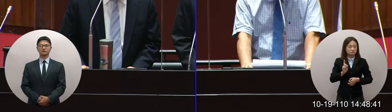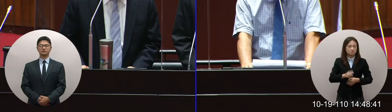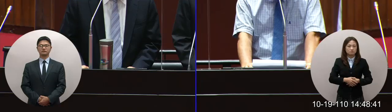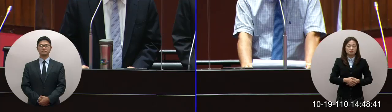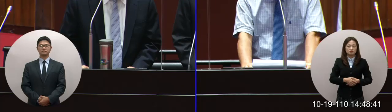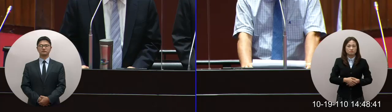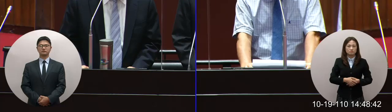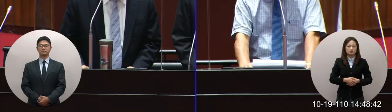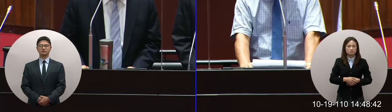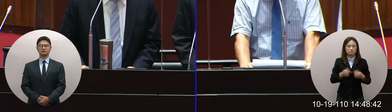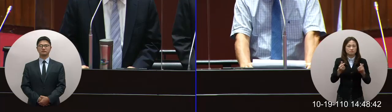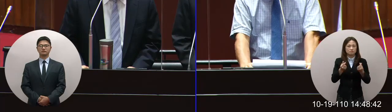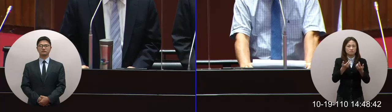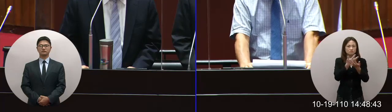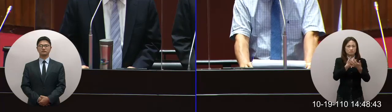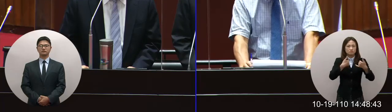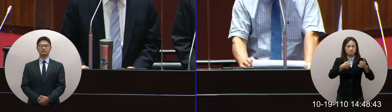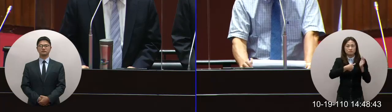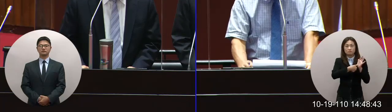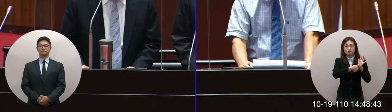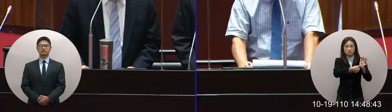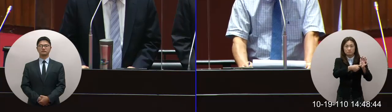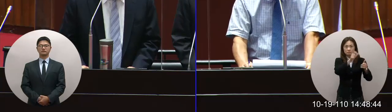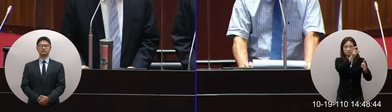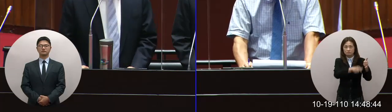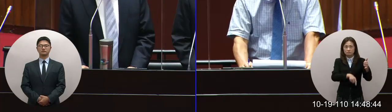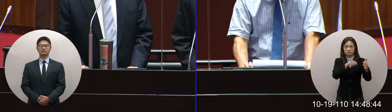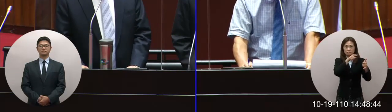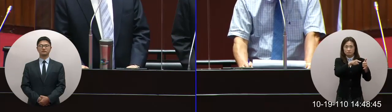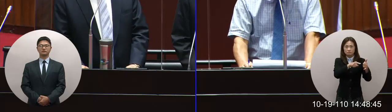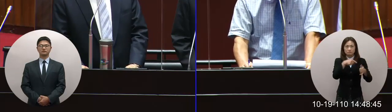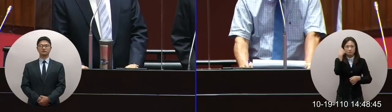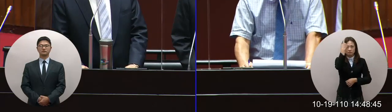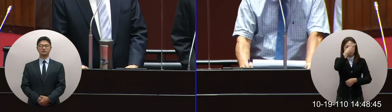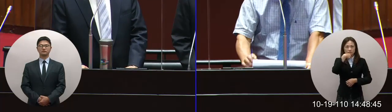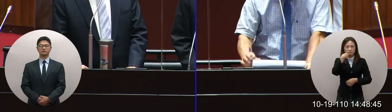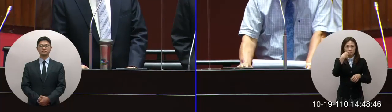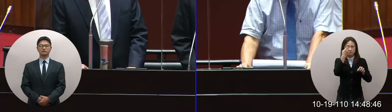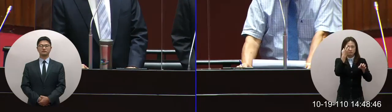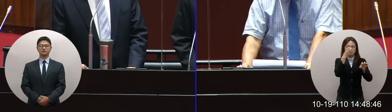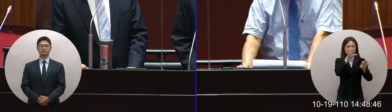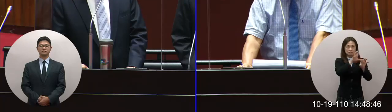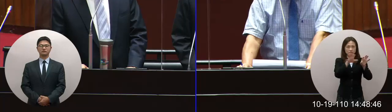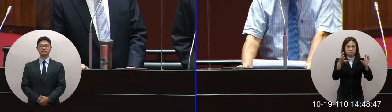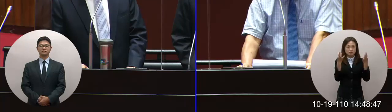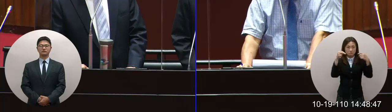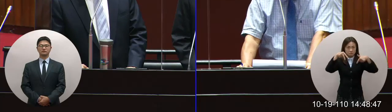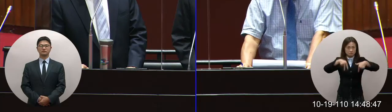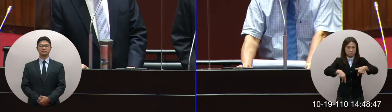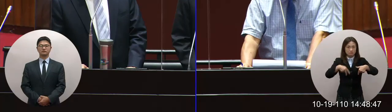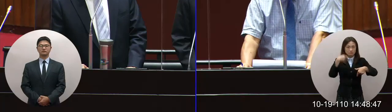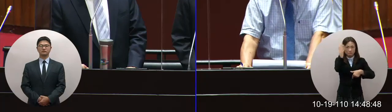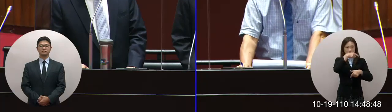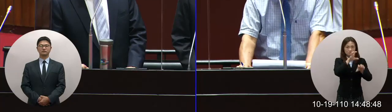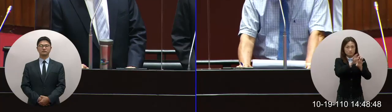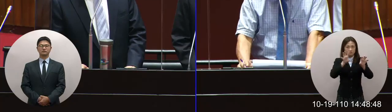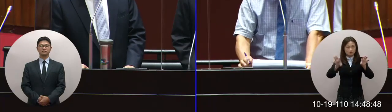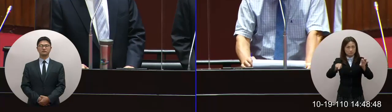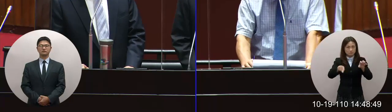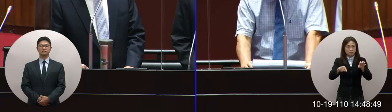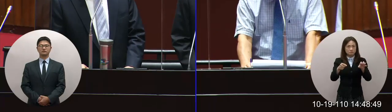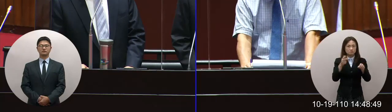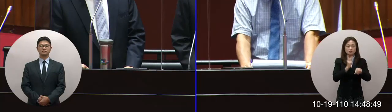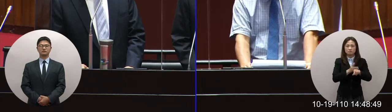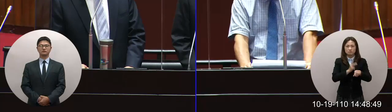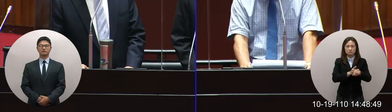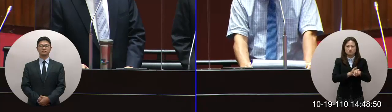有关于这个网红啊，就是利用换脸这个数位换脸的技术啊，这个来制作